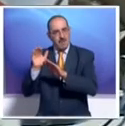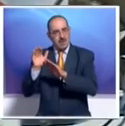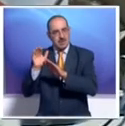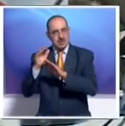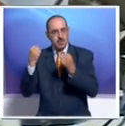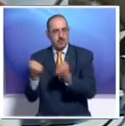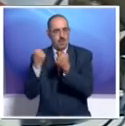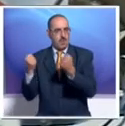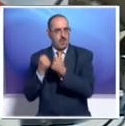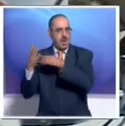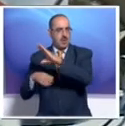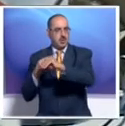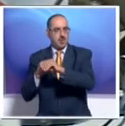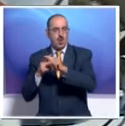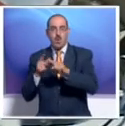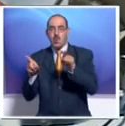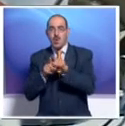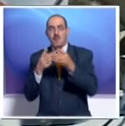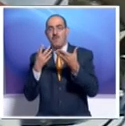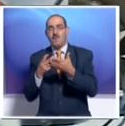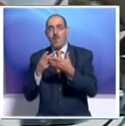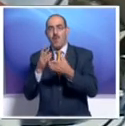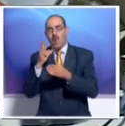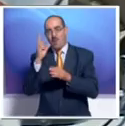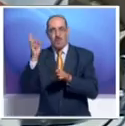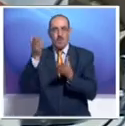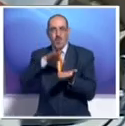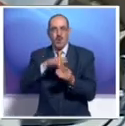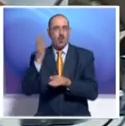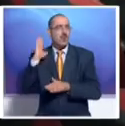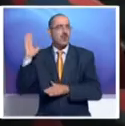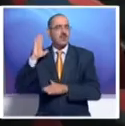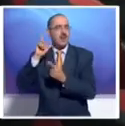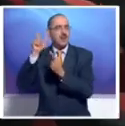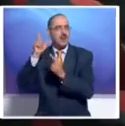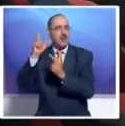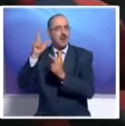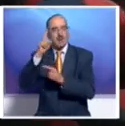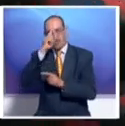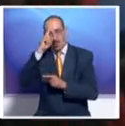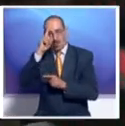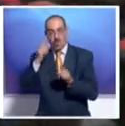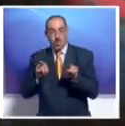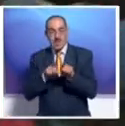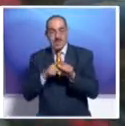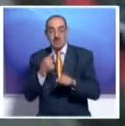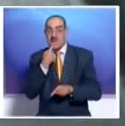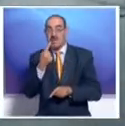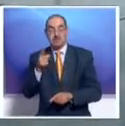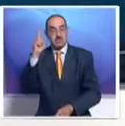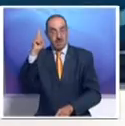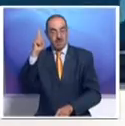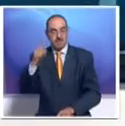البلاد كما أرادها شهداء الأمجاد، والله على ما قول شهيد.